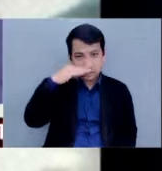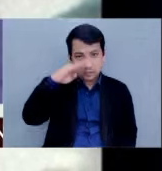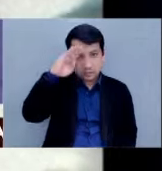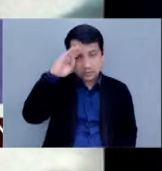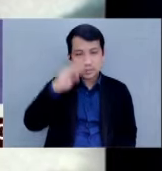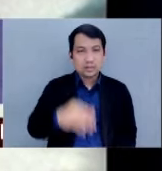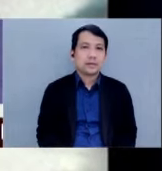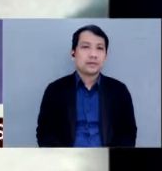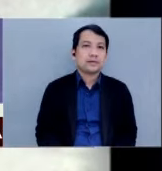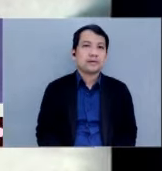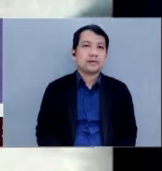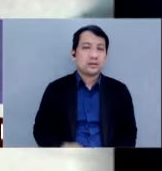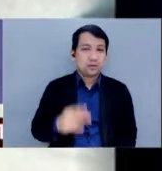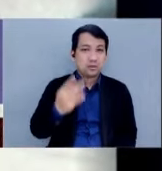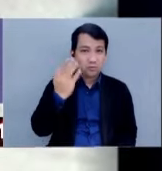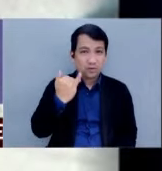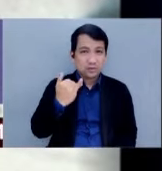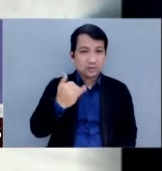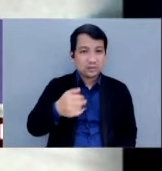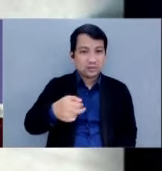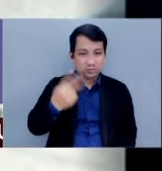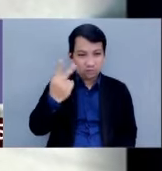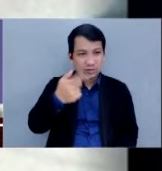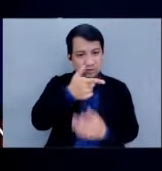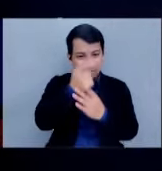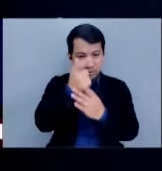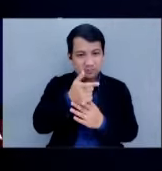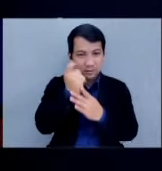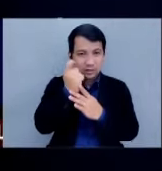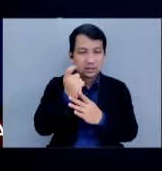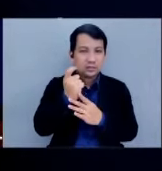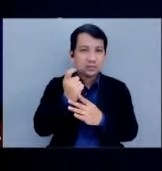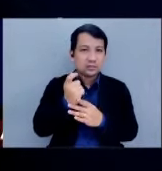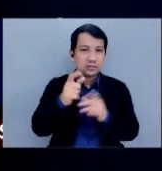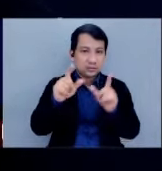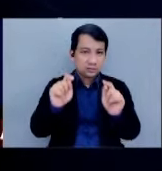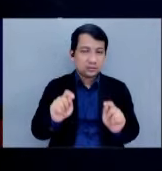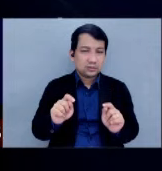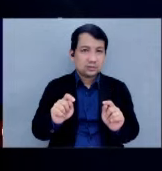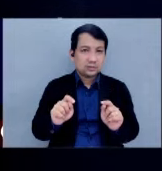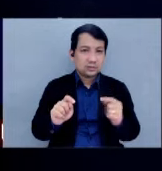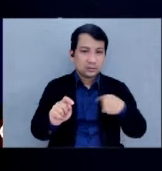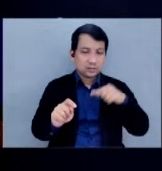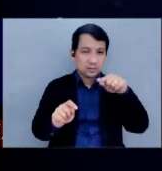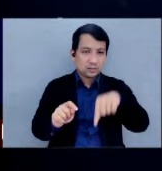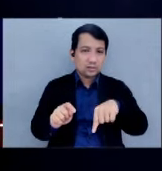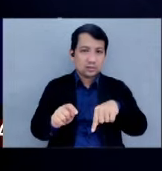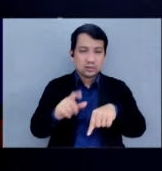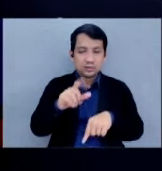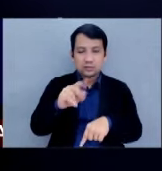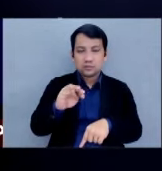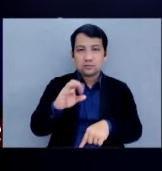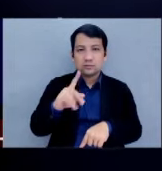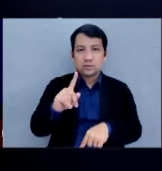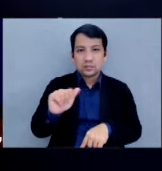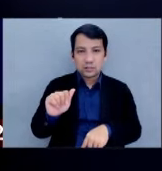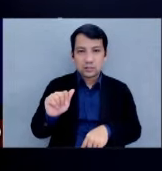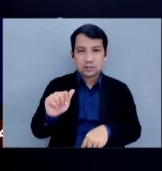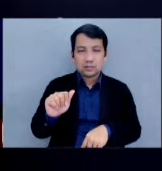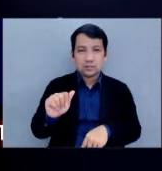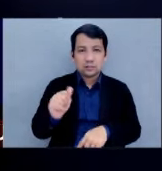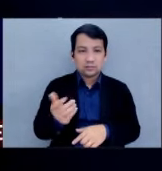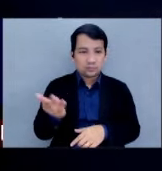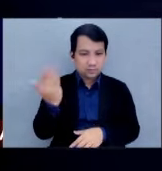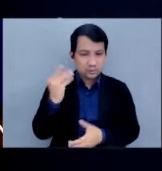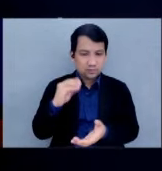Dalawang beses siyang binaril. Sa gabi ng burol noong Sabado, nakiramay ang suspect na si Anthony Mata. Nangutang siya noon ng